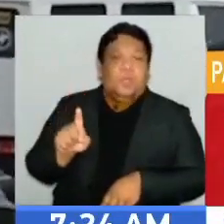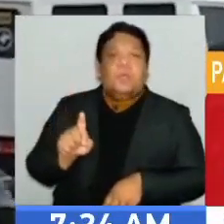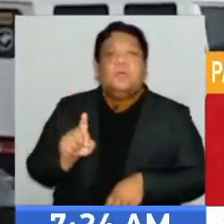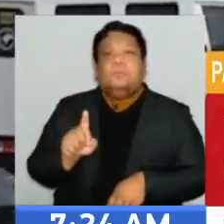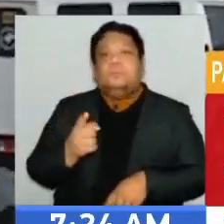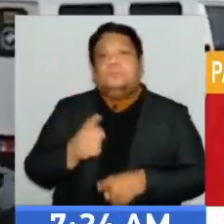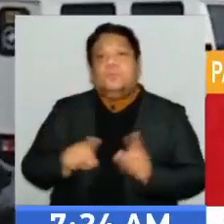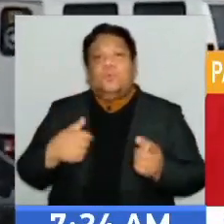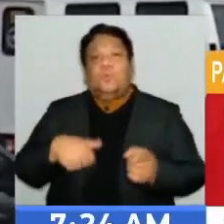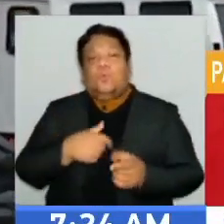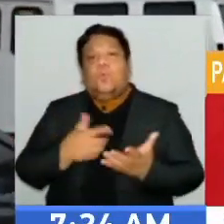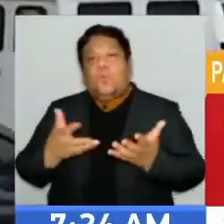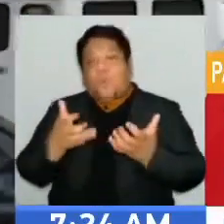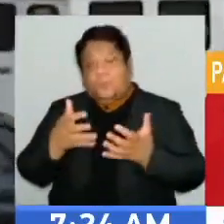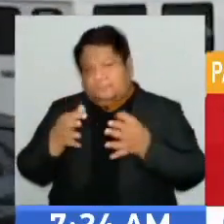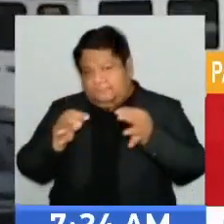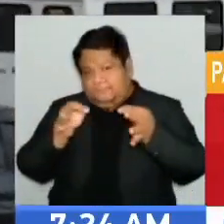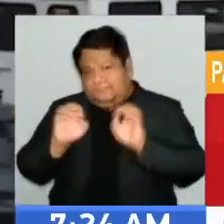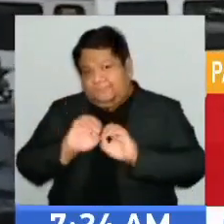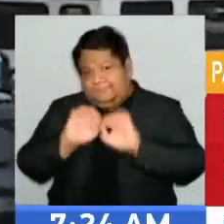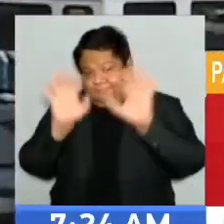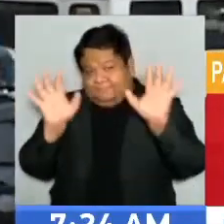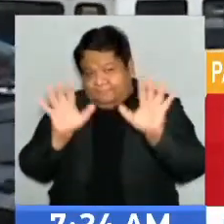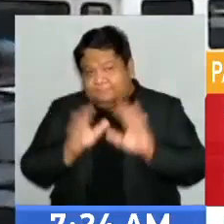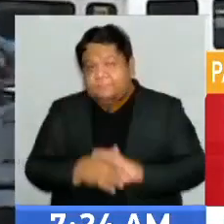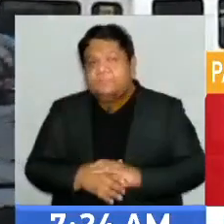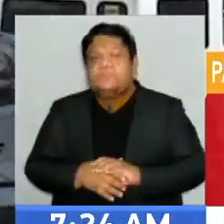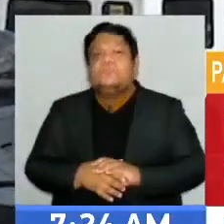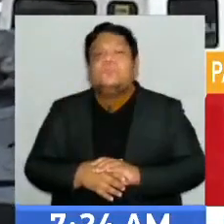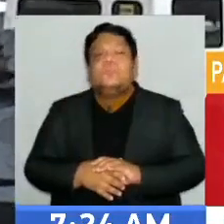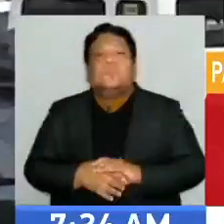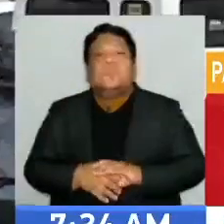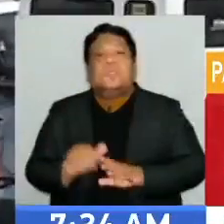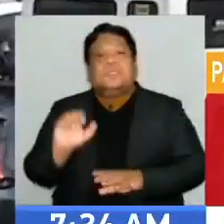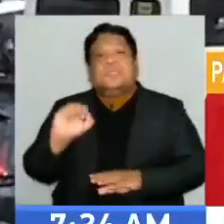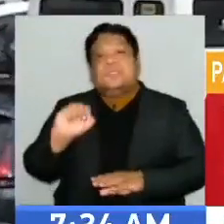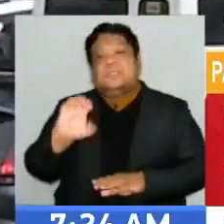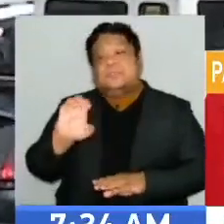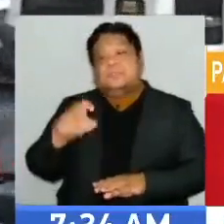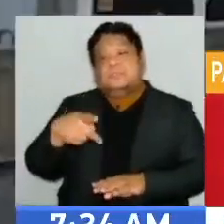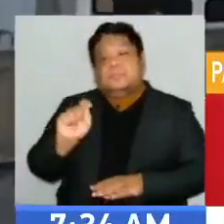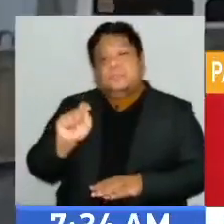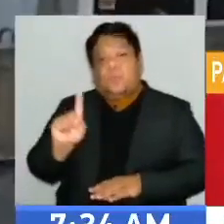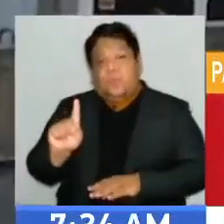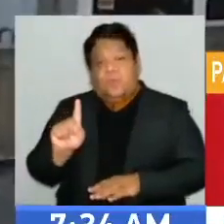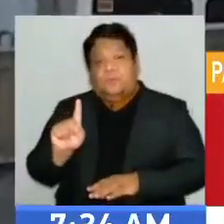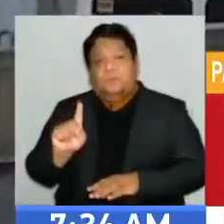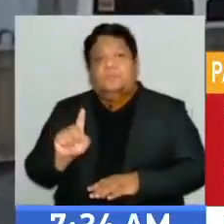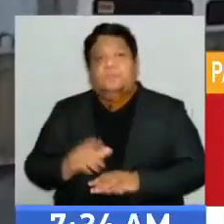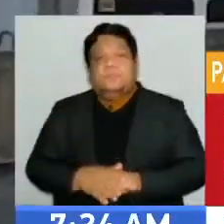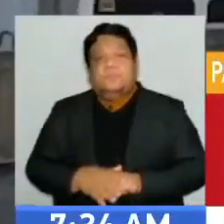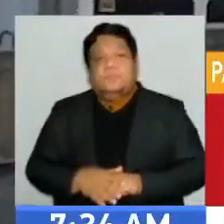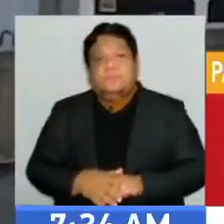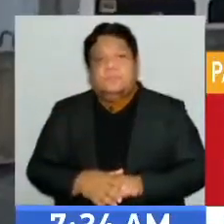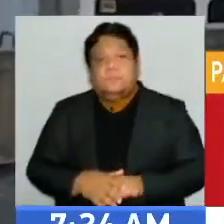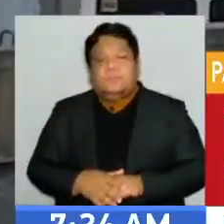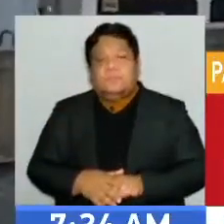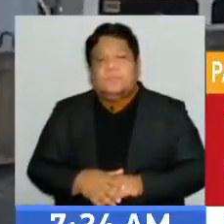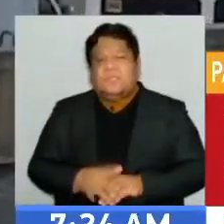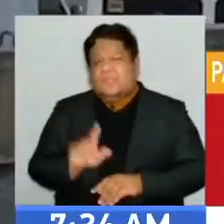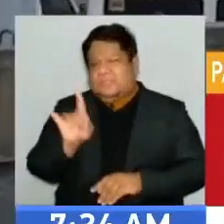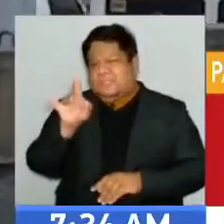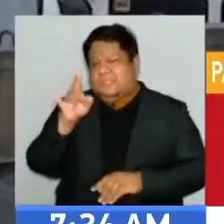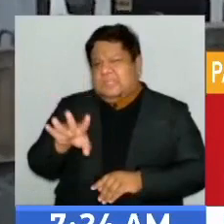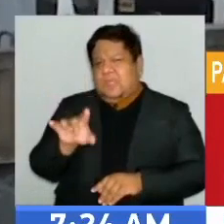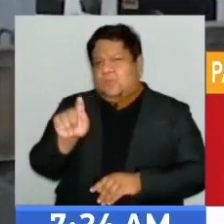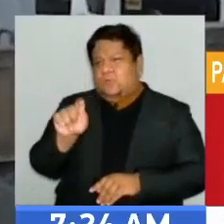inyo na sa September 1, mailang toll plaza lang muna ang isasama po natin sa dry run.